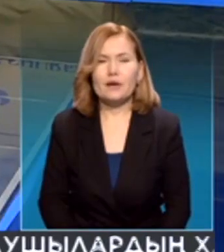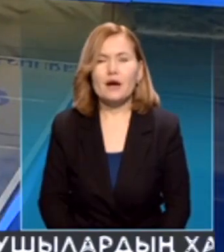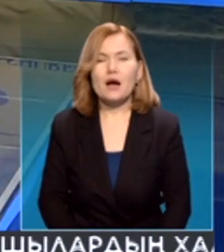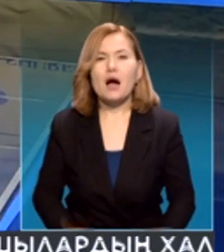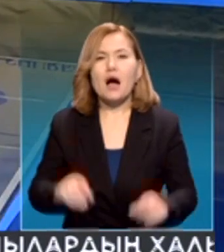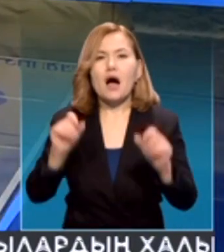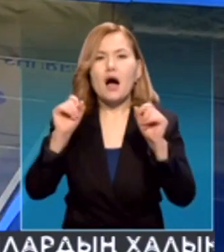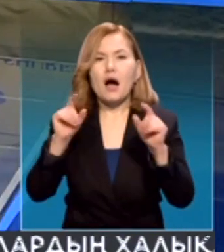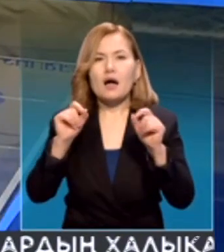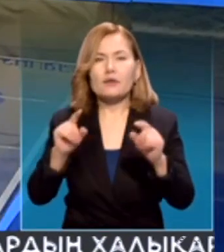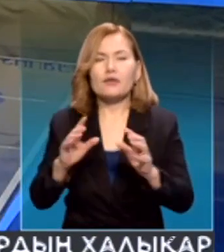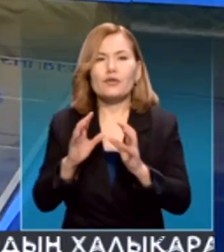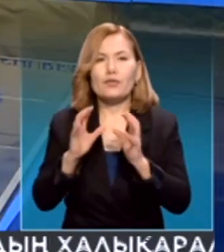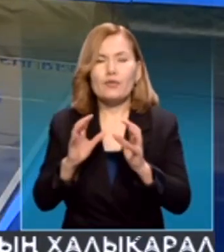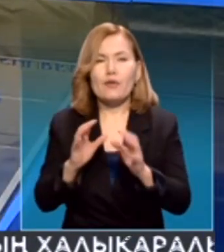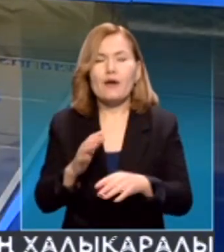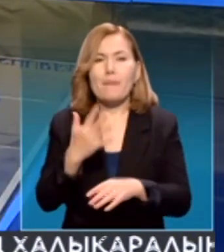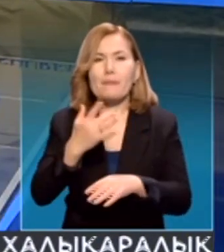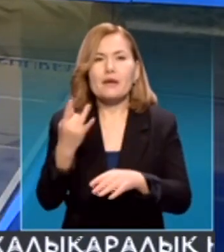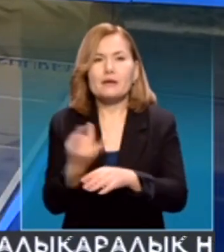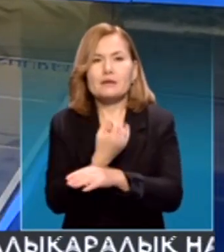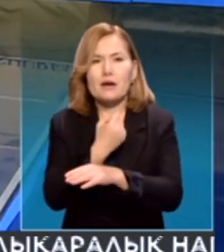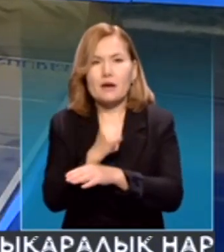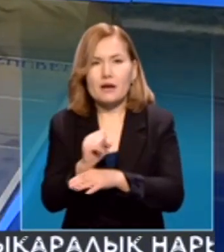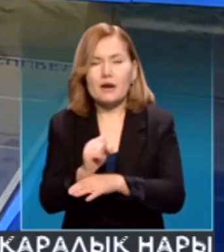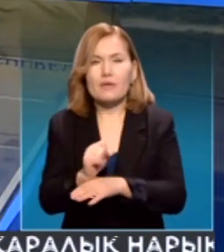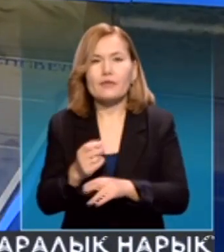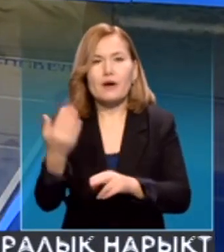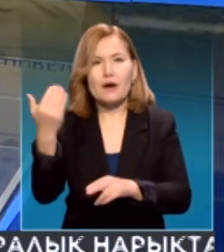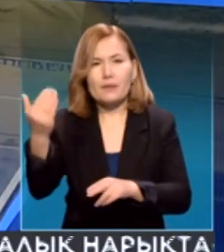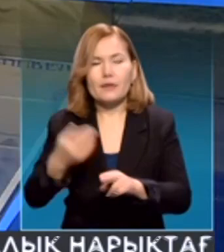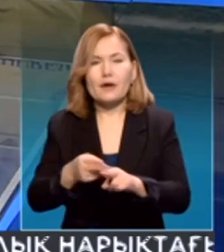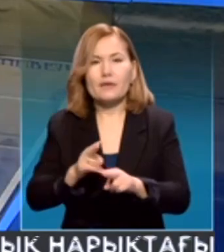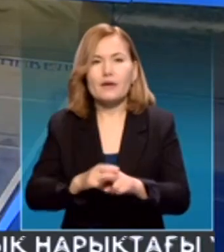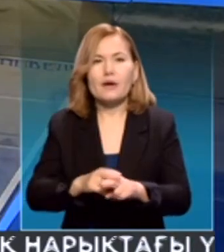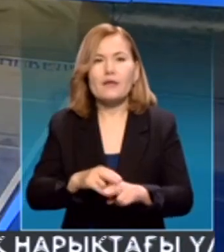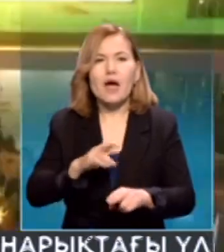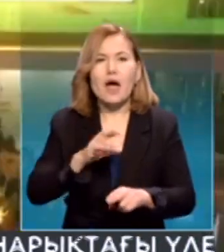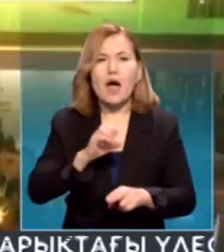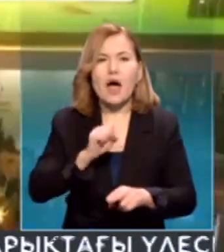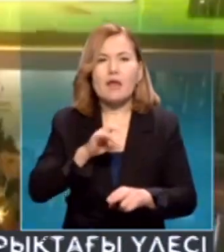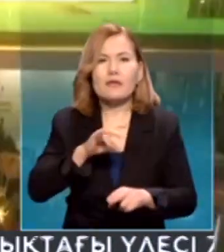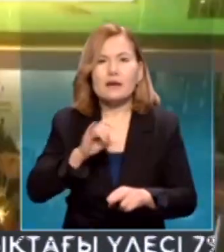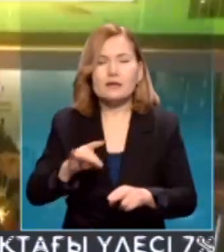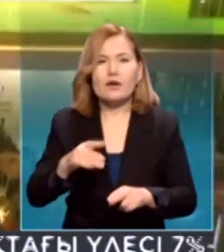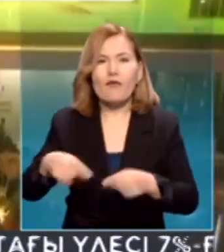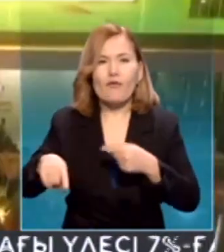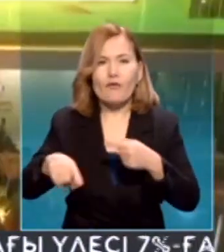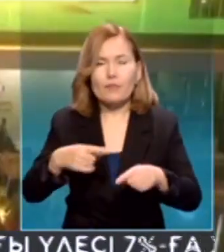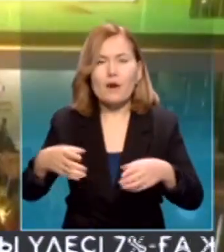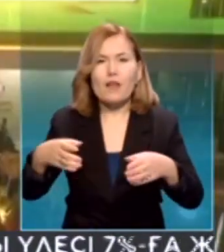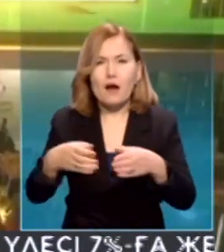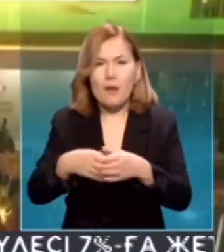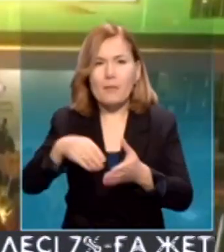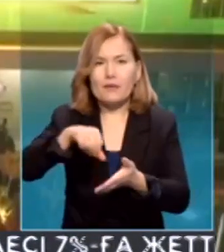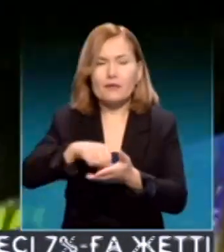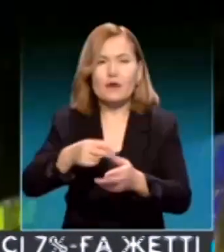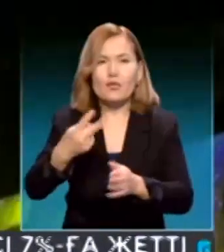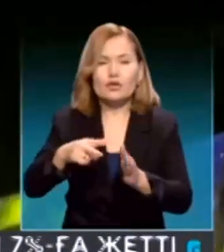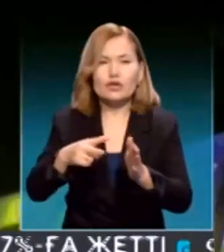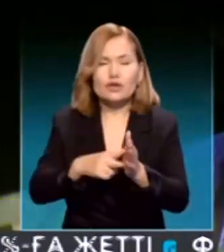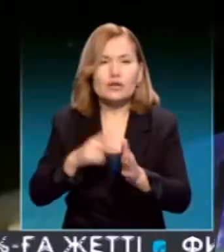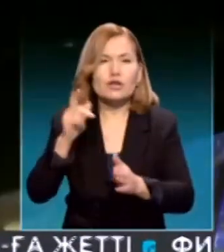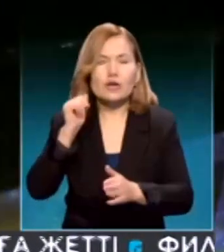Алтын доптың 5 мәрте егері Криштиану Роналду Сауд Арабиясының Әл-Наср футбол командасына өтті. 37 жастағы ойыншы тиісті